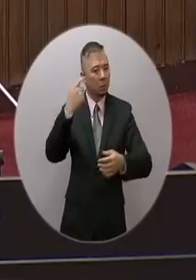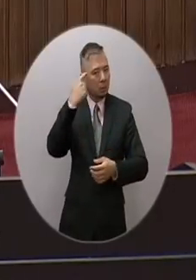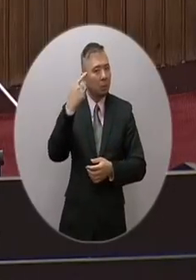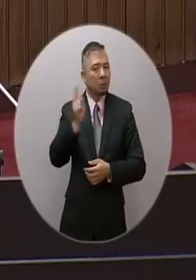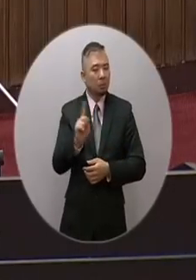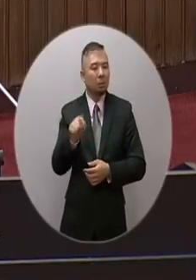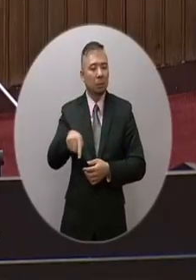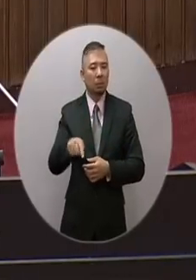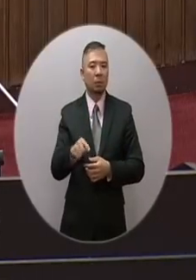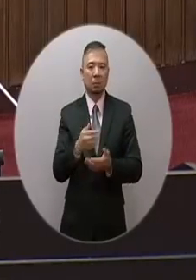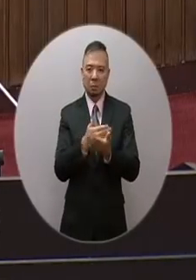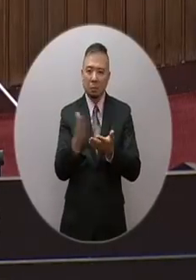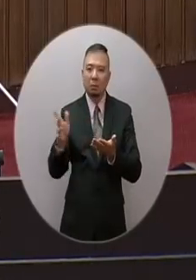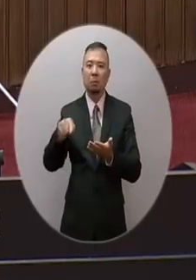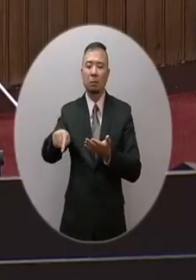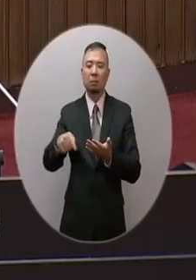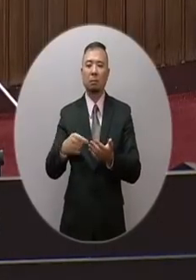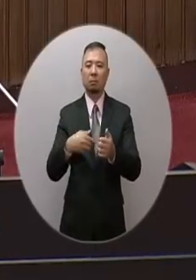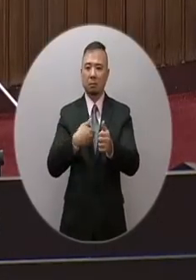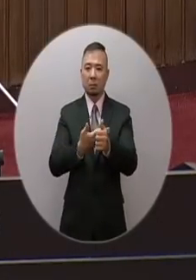家来思考。